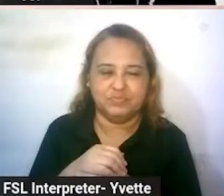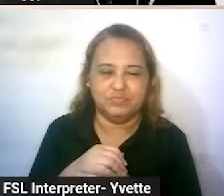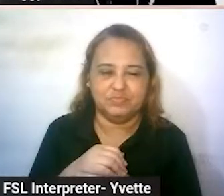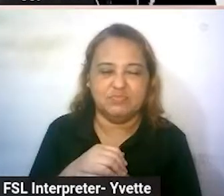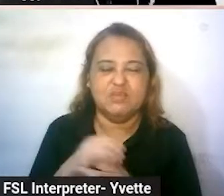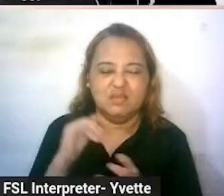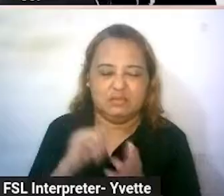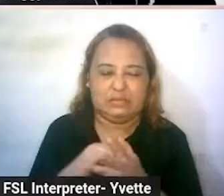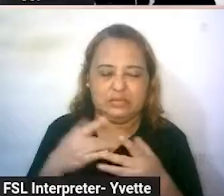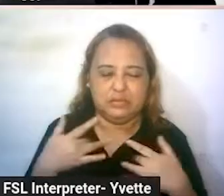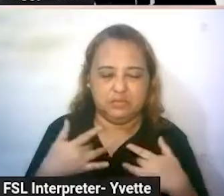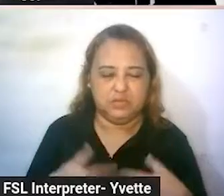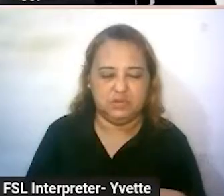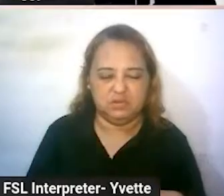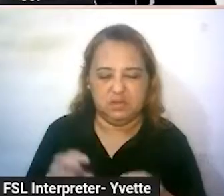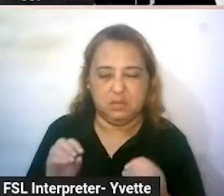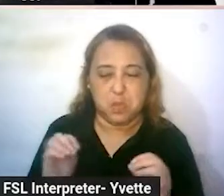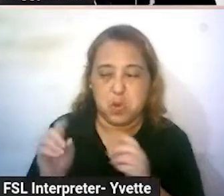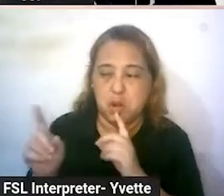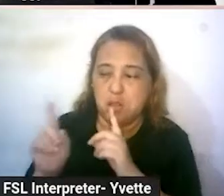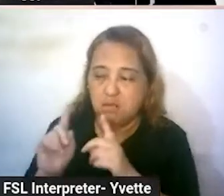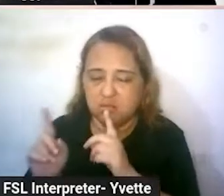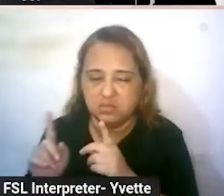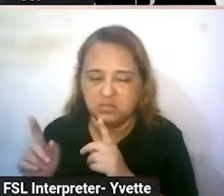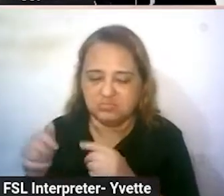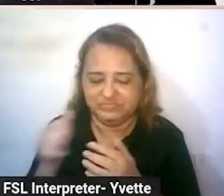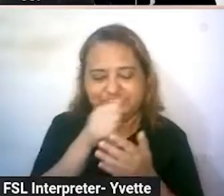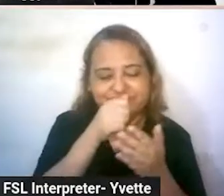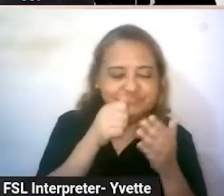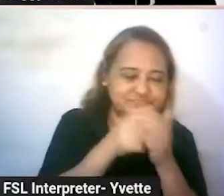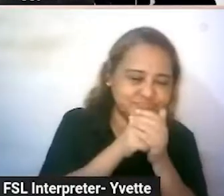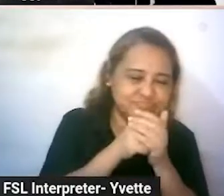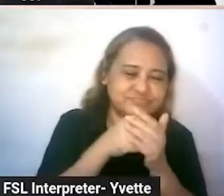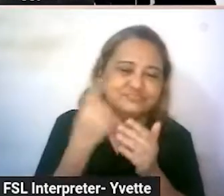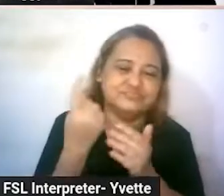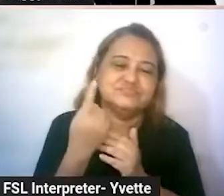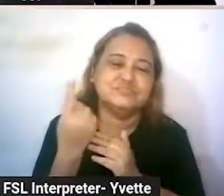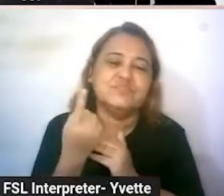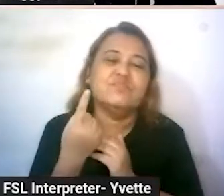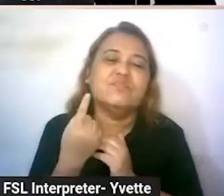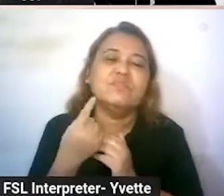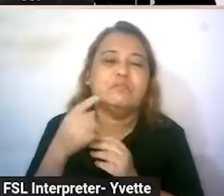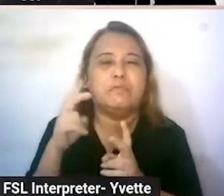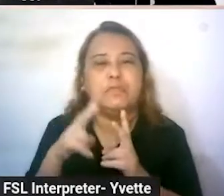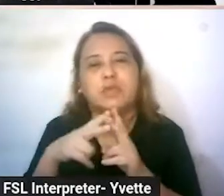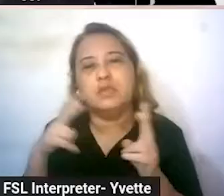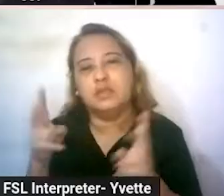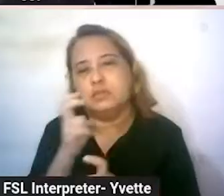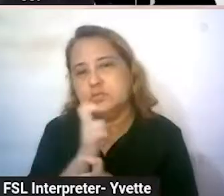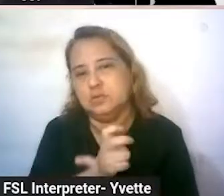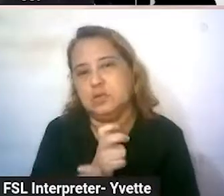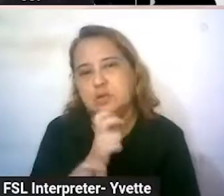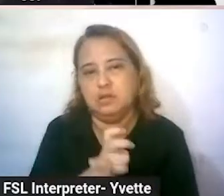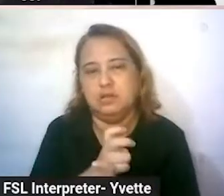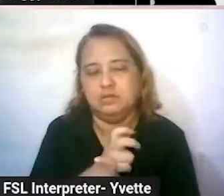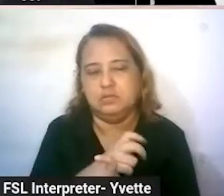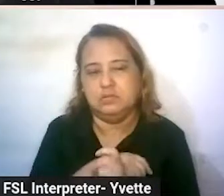depression, kapag wala kang kausap, tinatago mo sa sarili mo, ang hirap. I mean,